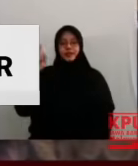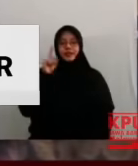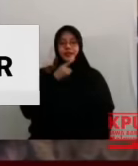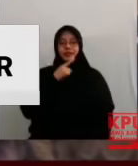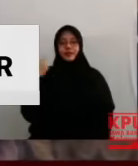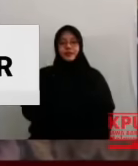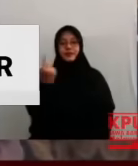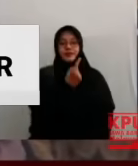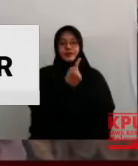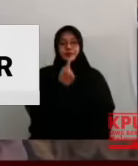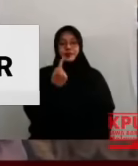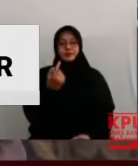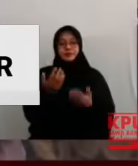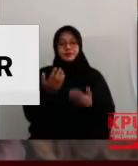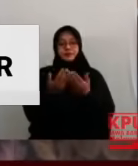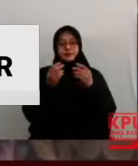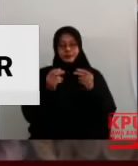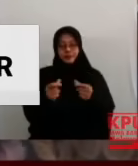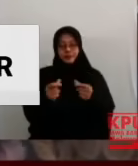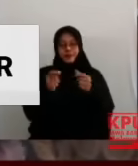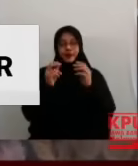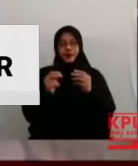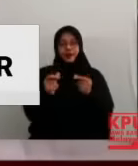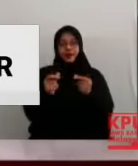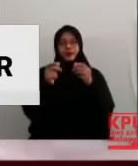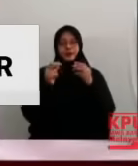alhamdulillahirilam hamdakiramd